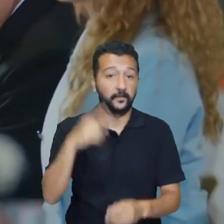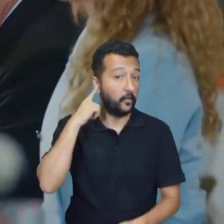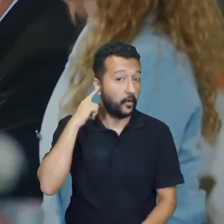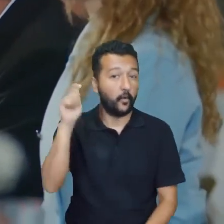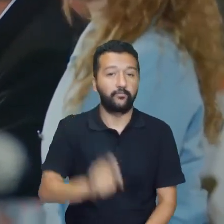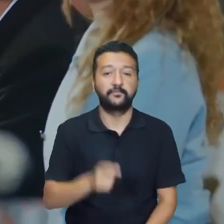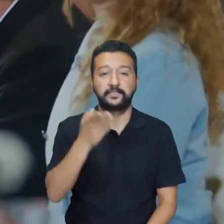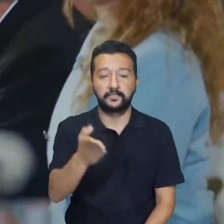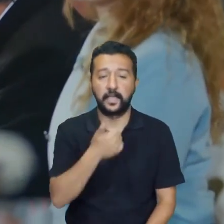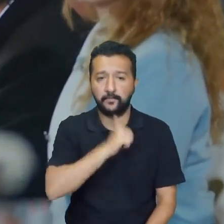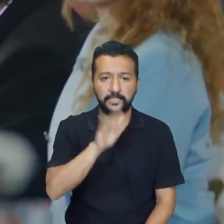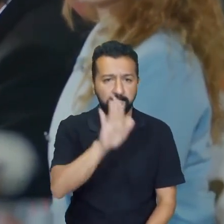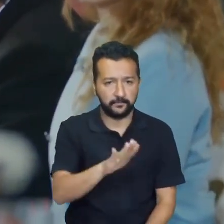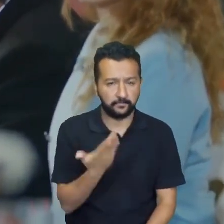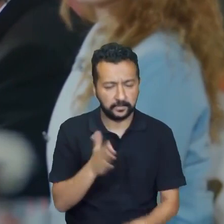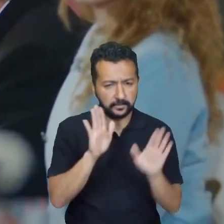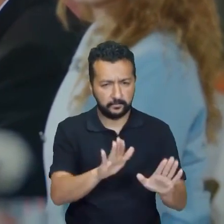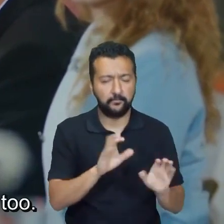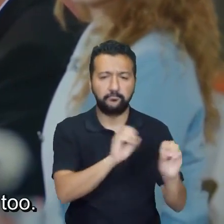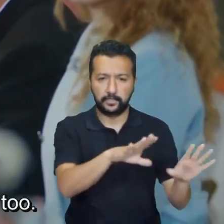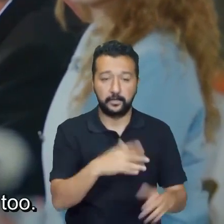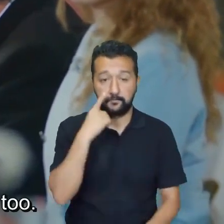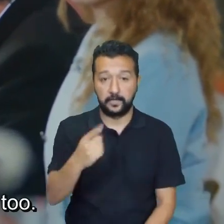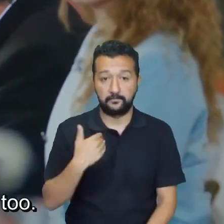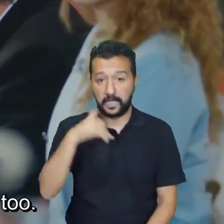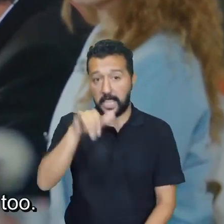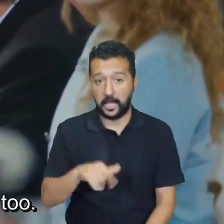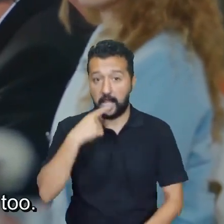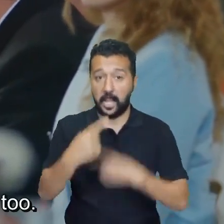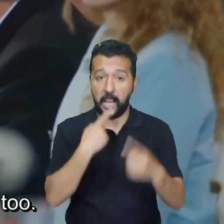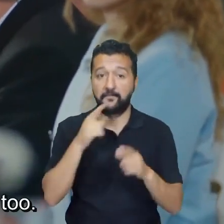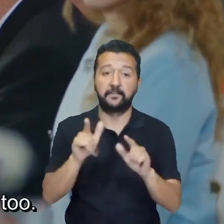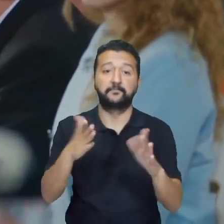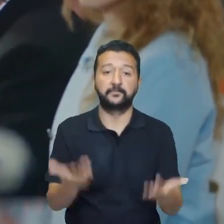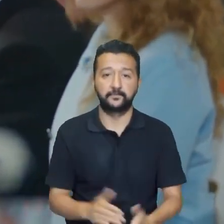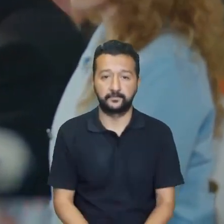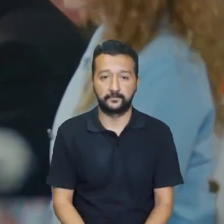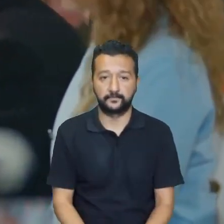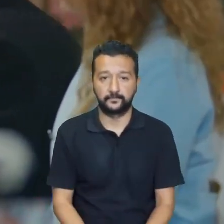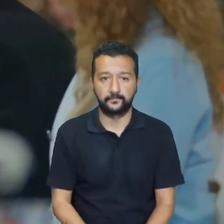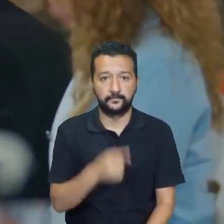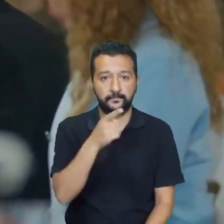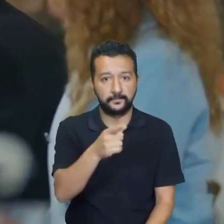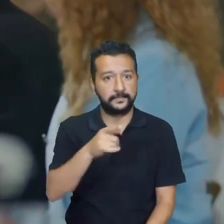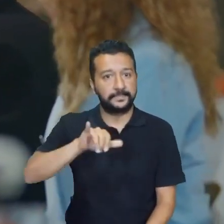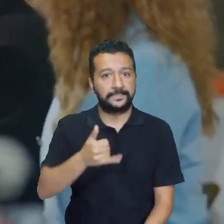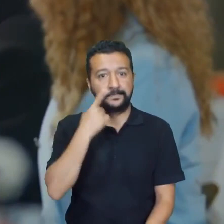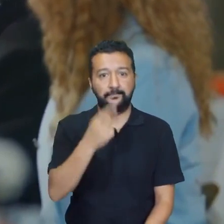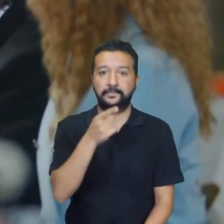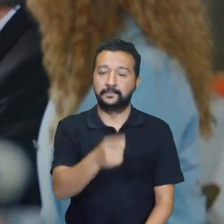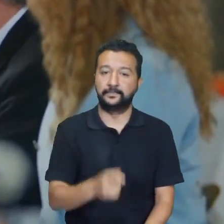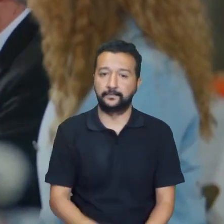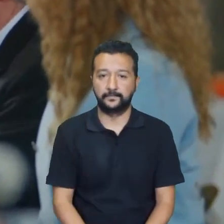kulağını koparmış. Abi tamam. Tamam. Baksana benim hakkımda da neler söylüyorlar ya. Dişlerini sıkarak eminlik